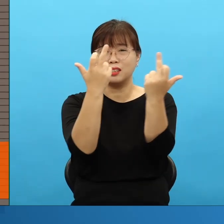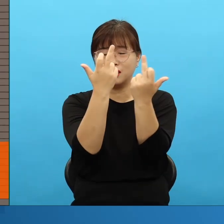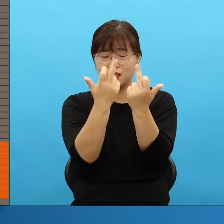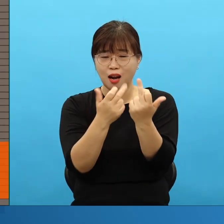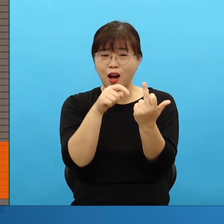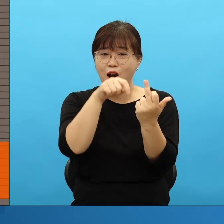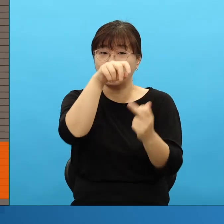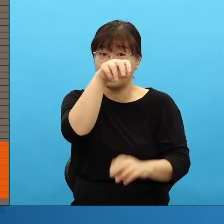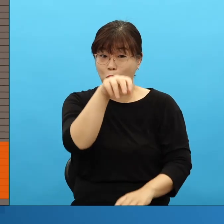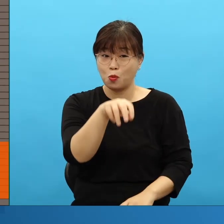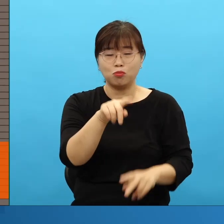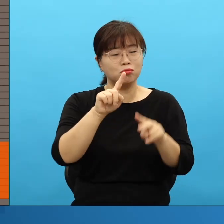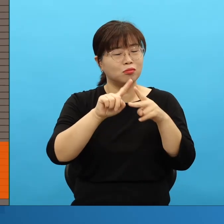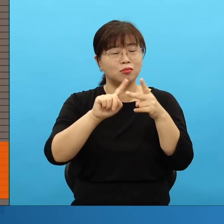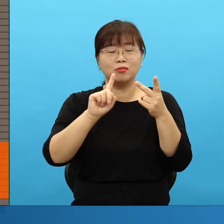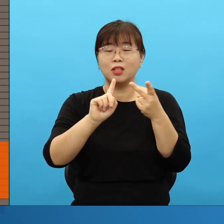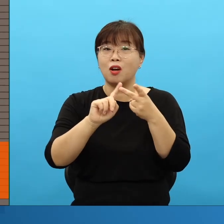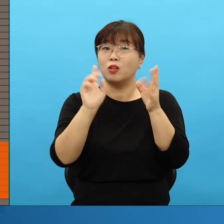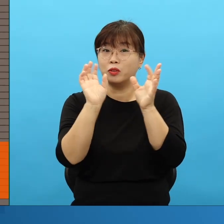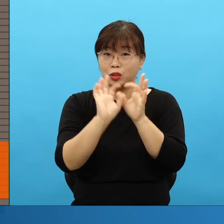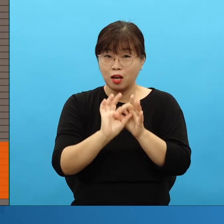골짜기